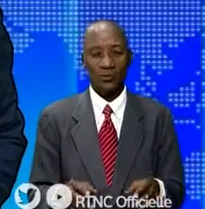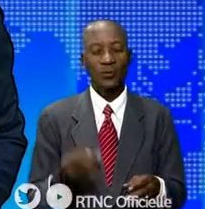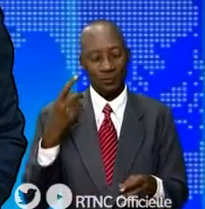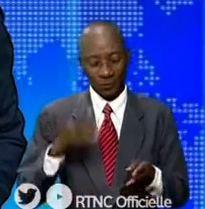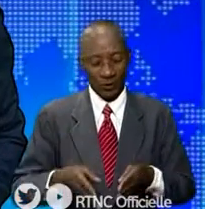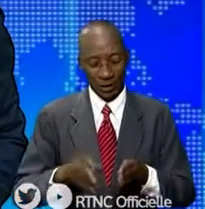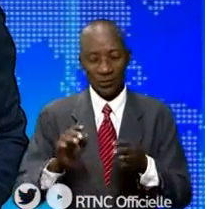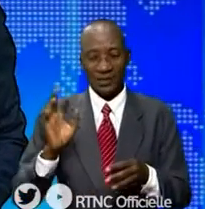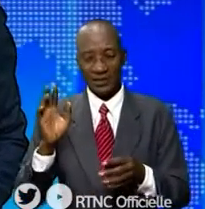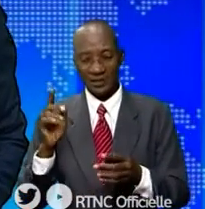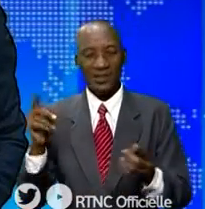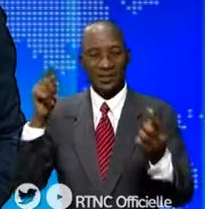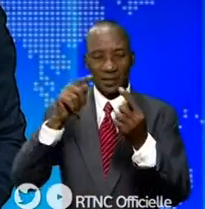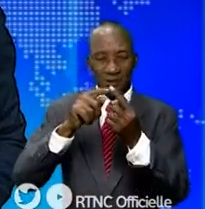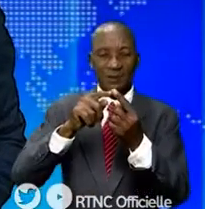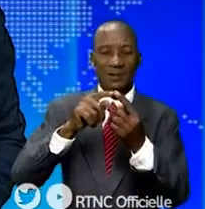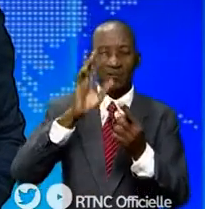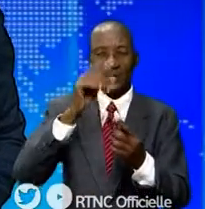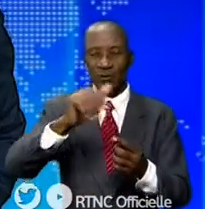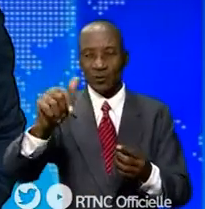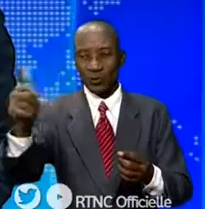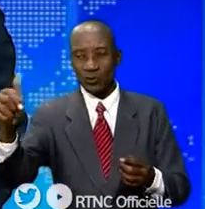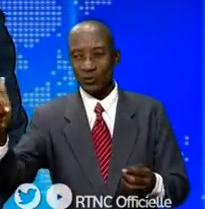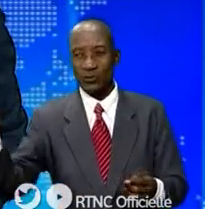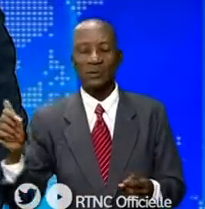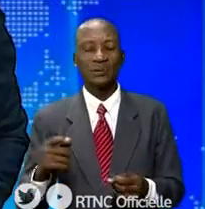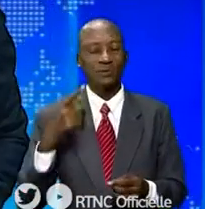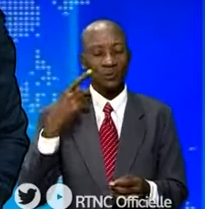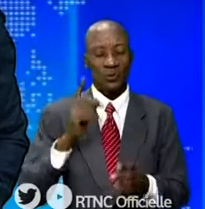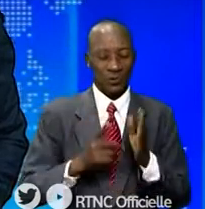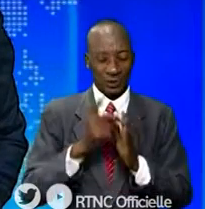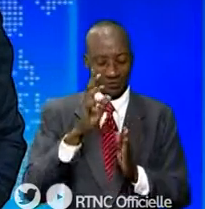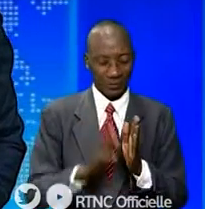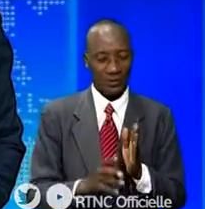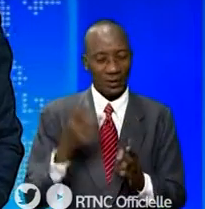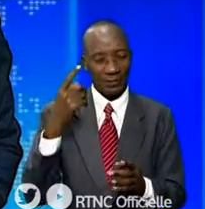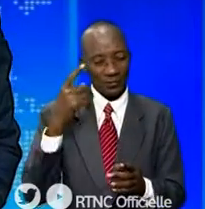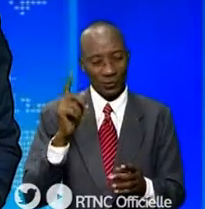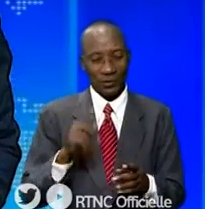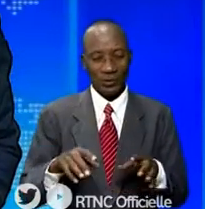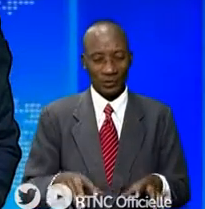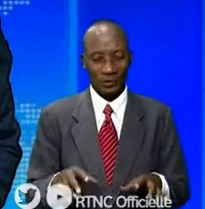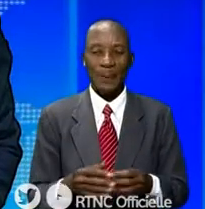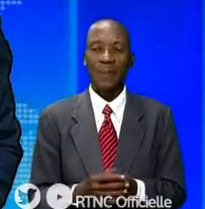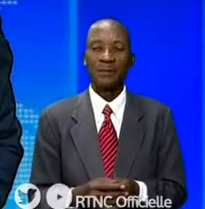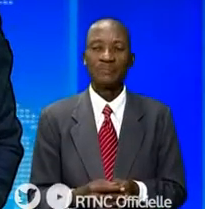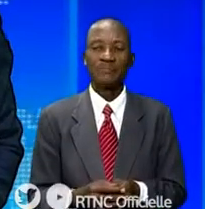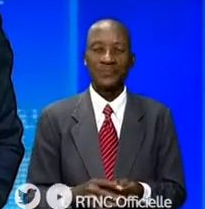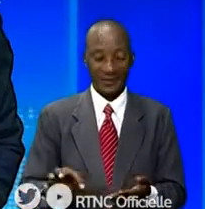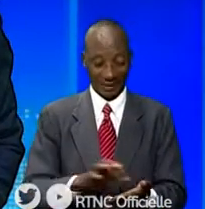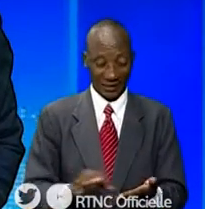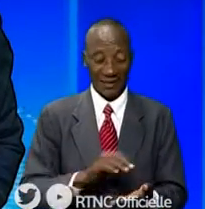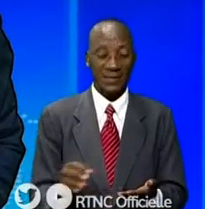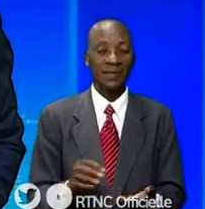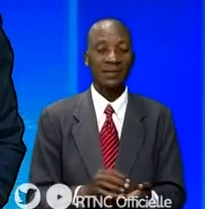Kinshasa-Ndjili-Bachamba. Article 2, la présente loi entre en vigueur à la date de sa promulgation faite à Kinshasa. Le 20 juin 2020, Félix-Antoine